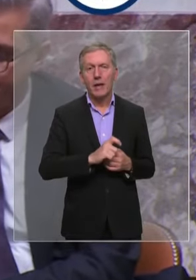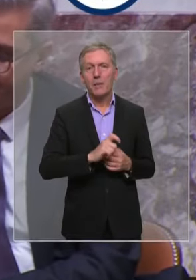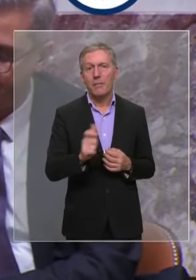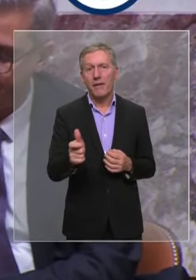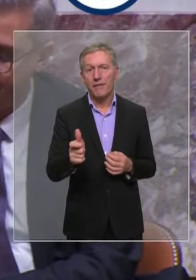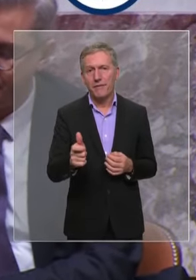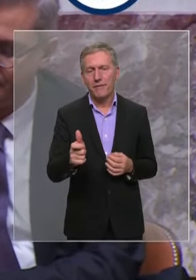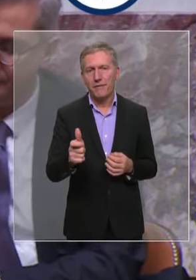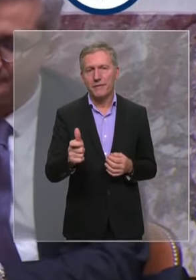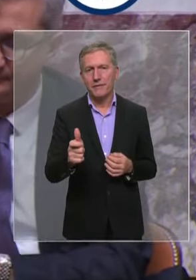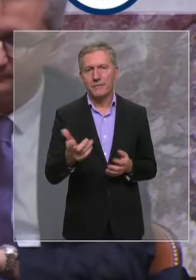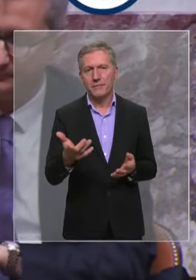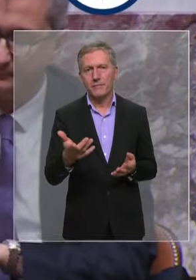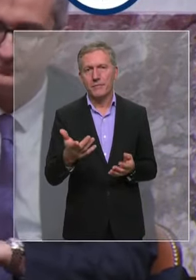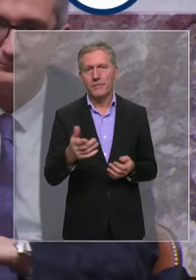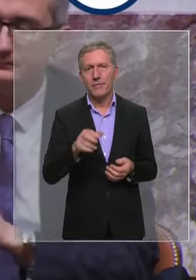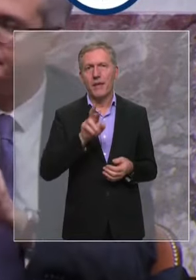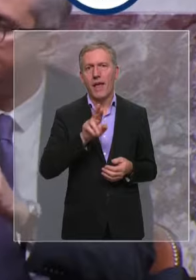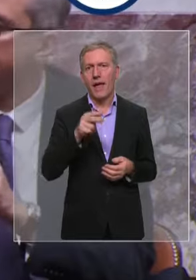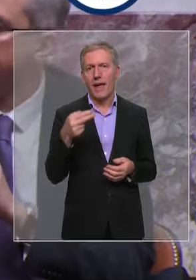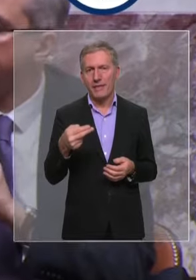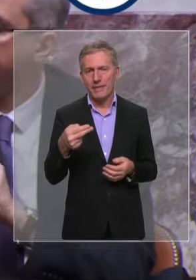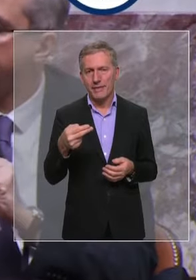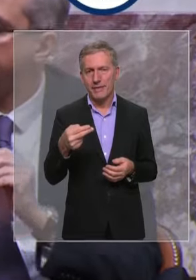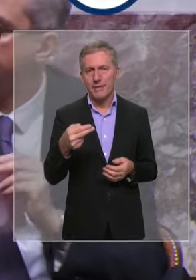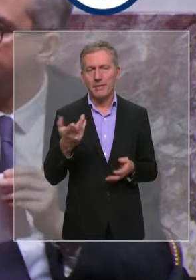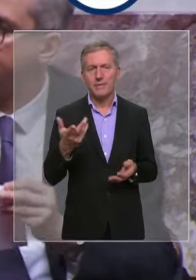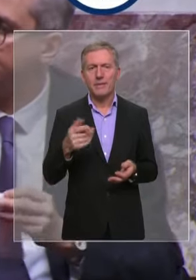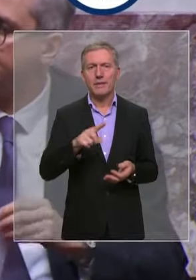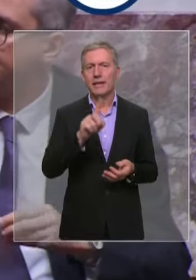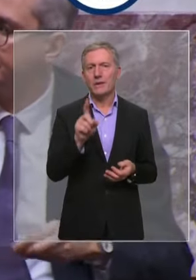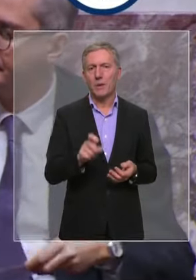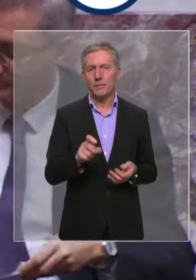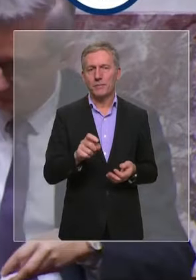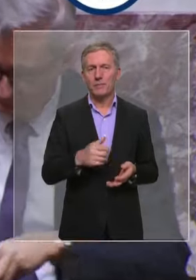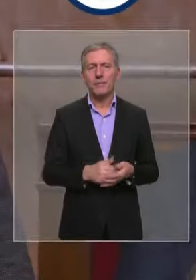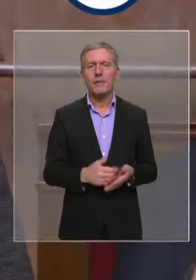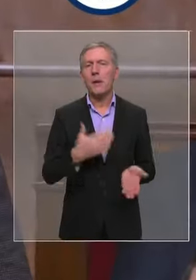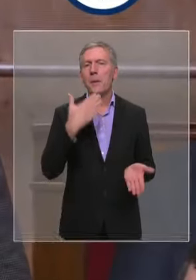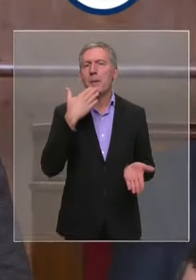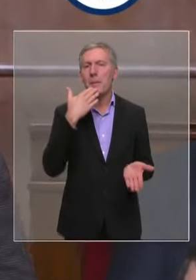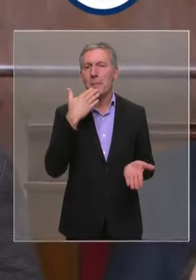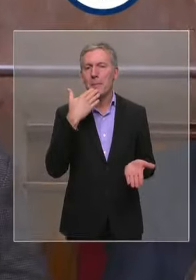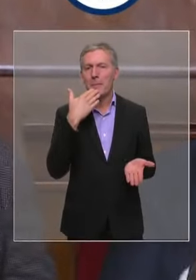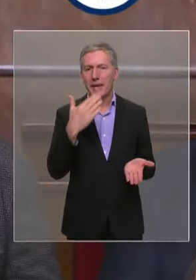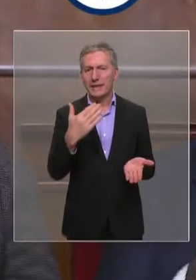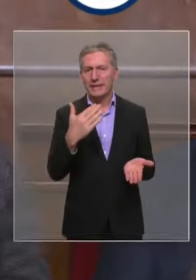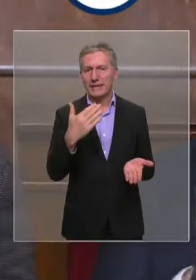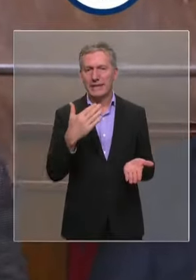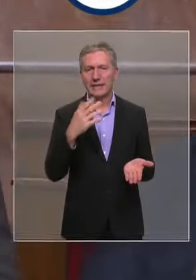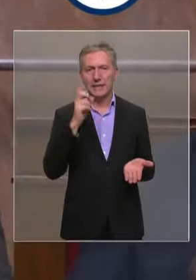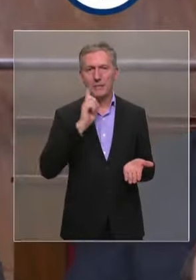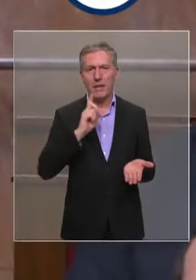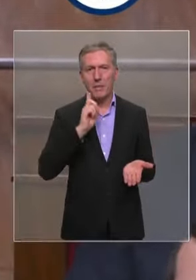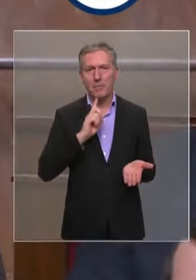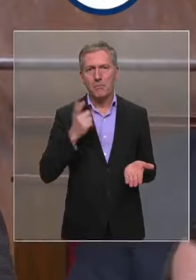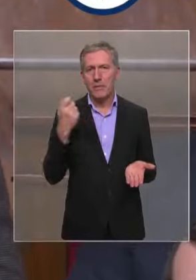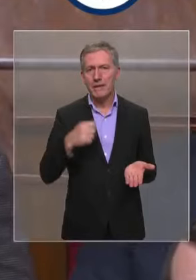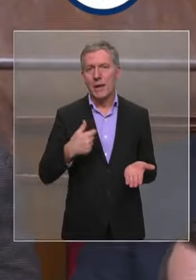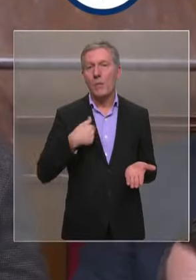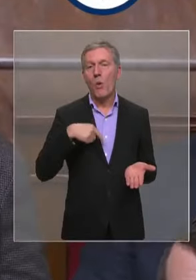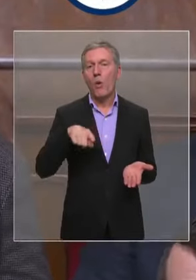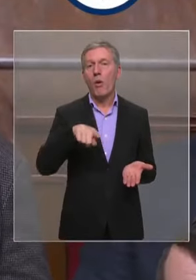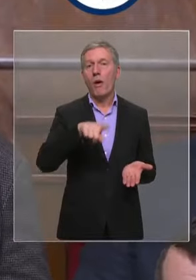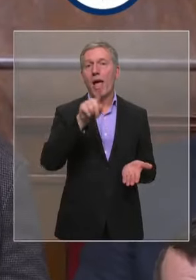est à Madame Sophie Blanc pour le Rassemblement national. Merci. Merci Madame la Présidente. Ma